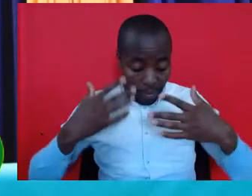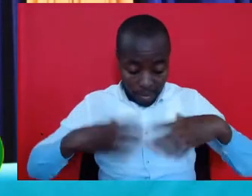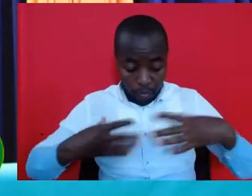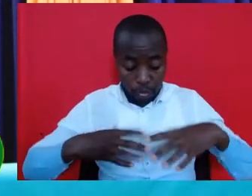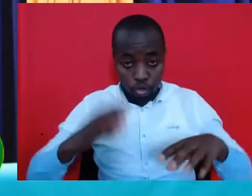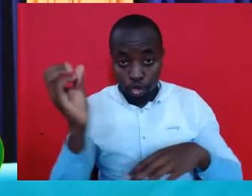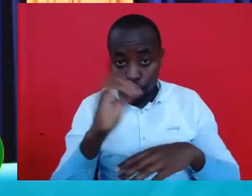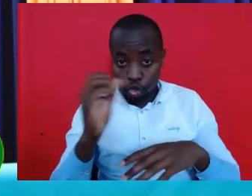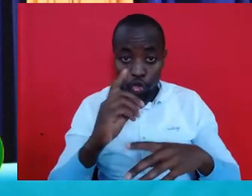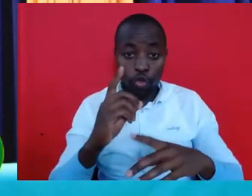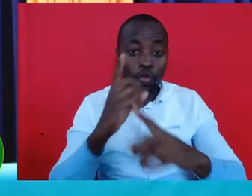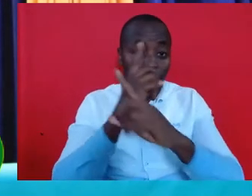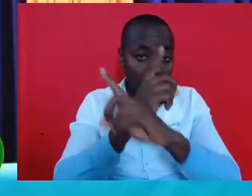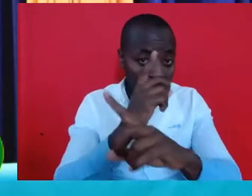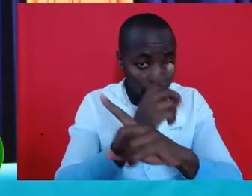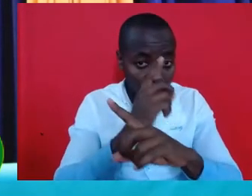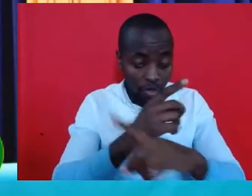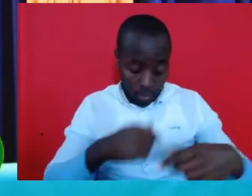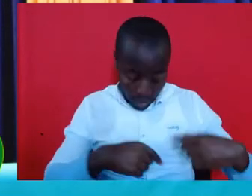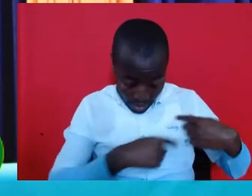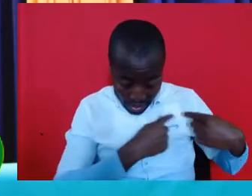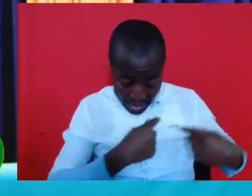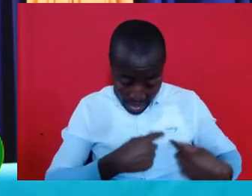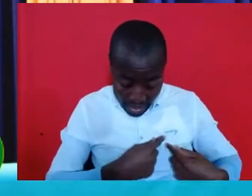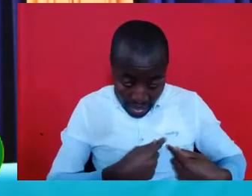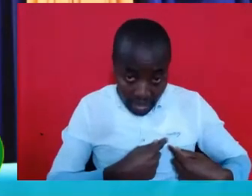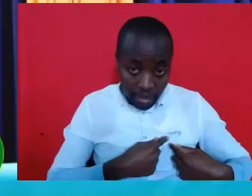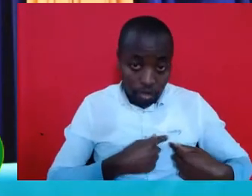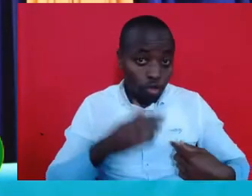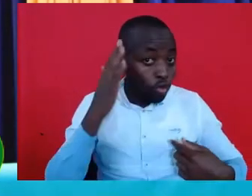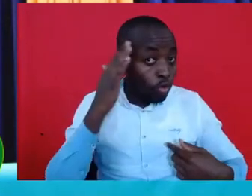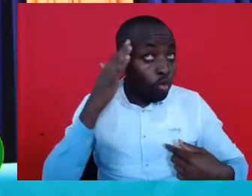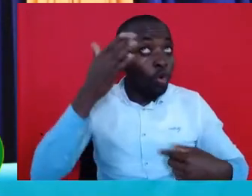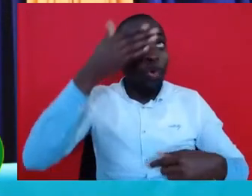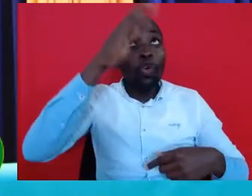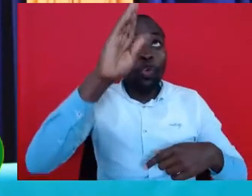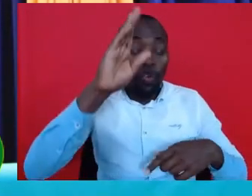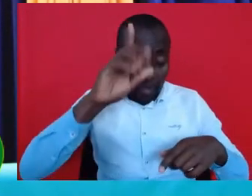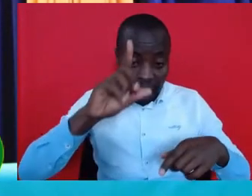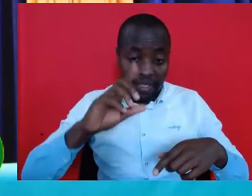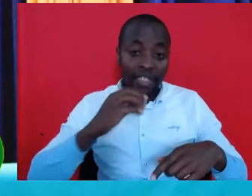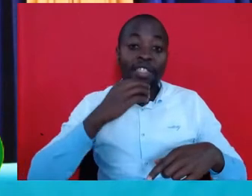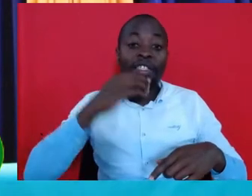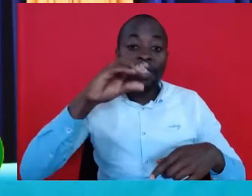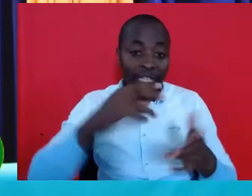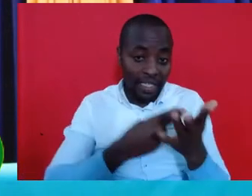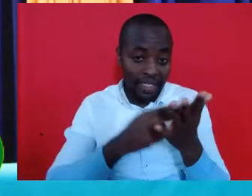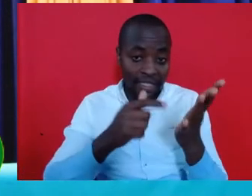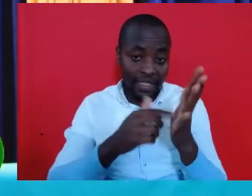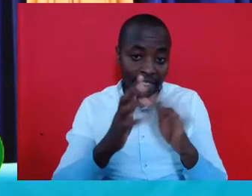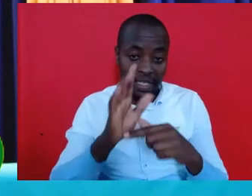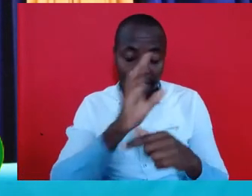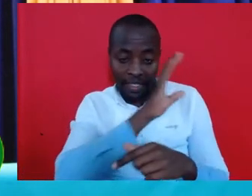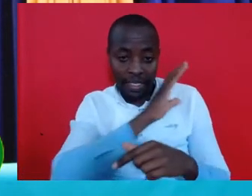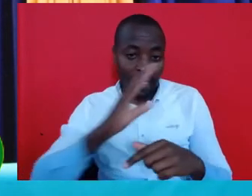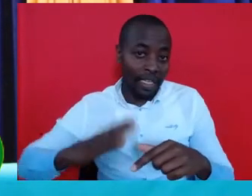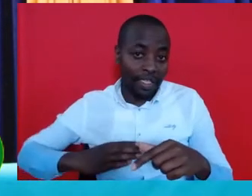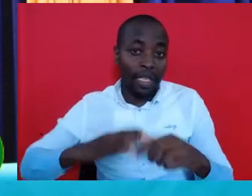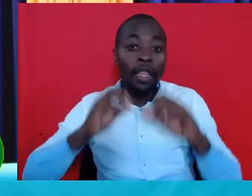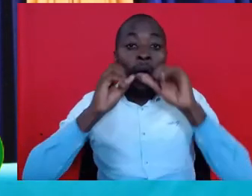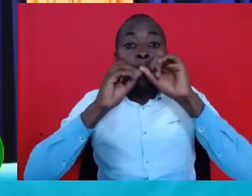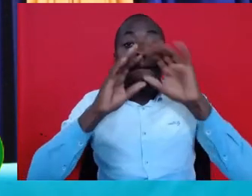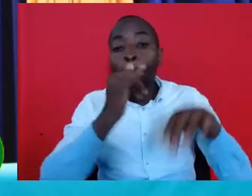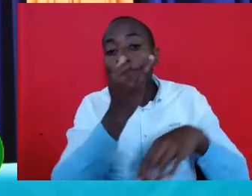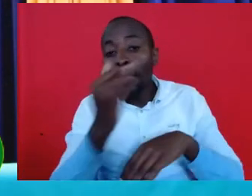iwalinde mioyo na nia zenu katika hali ya kumjua na kumpenda Mungu na mwana wake Yesu Kristo Bwana wetu. Na baraka ya